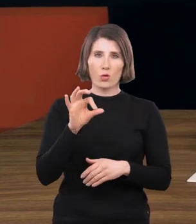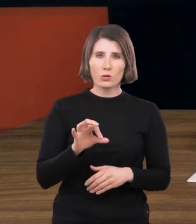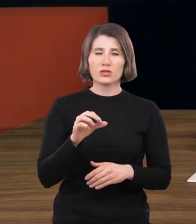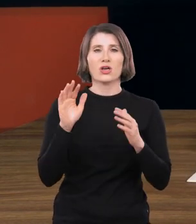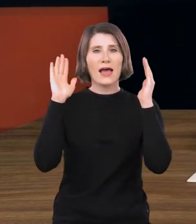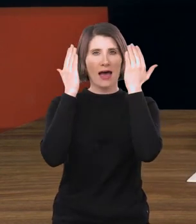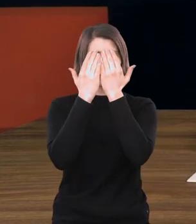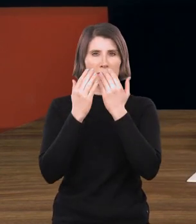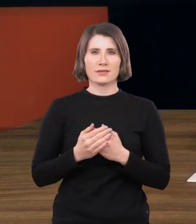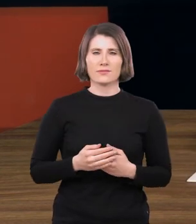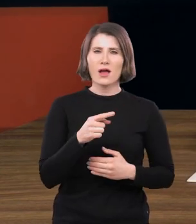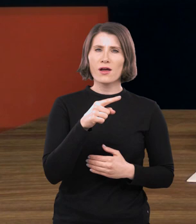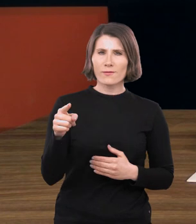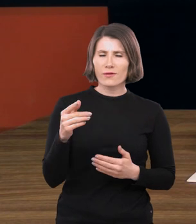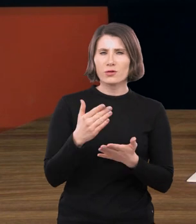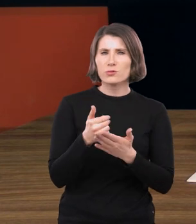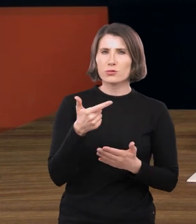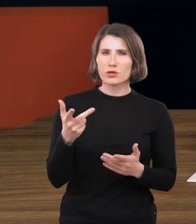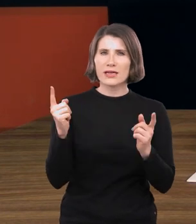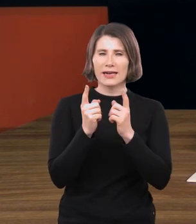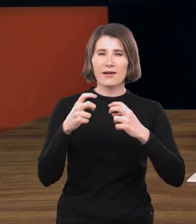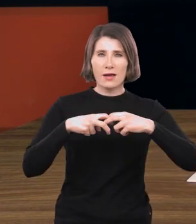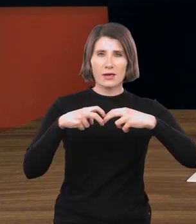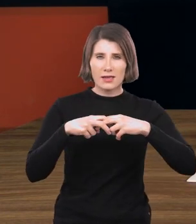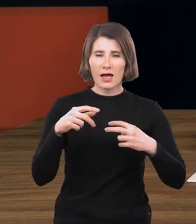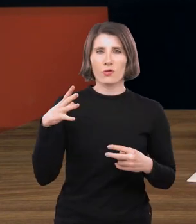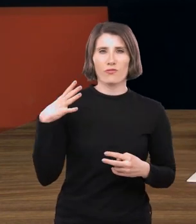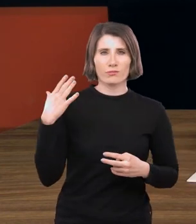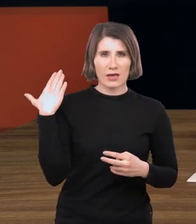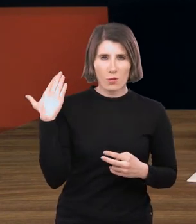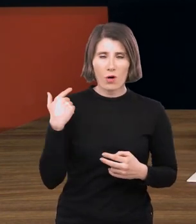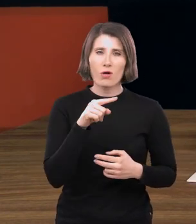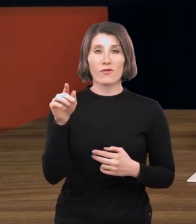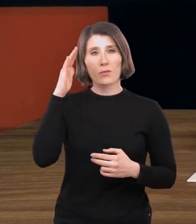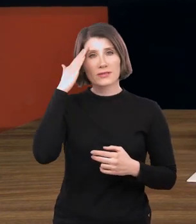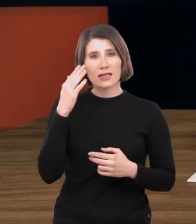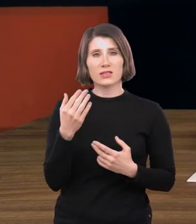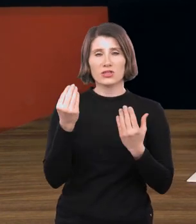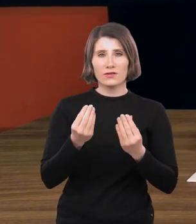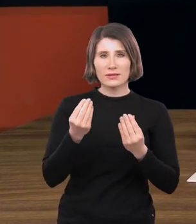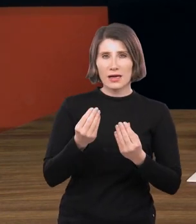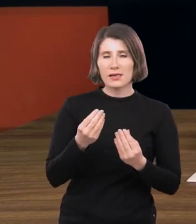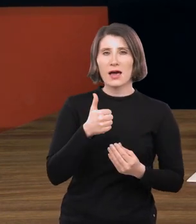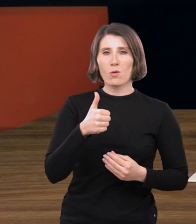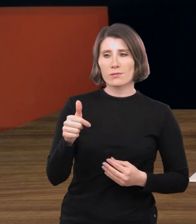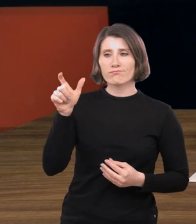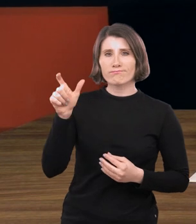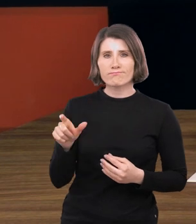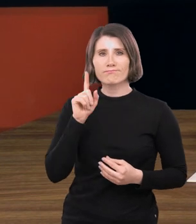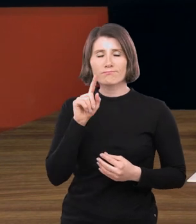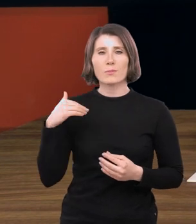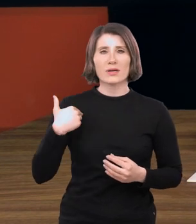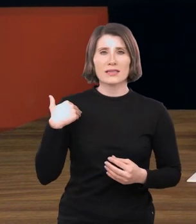Mieli Państwo okazję uczestniczyć już w kilku webinarach z naszego cyklu. Zapoznali się Państwo z postacią